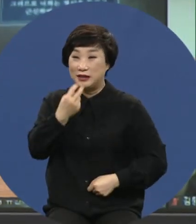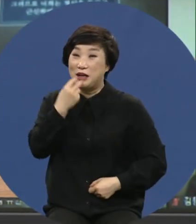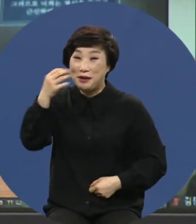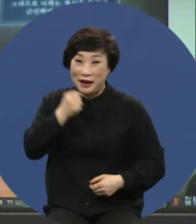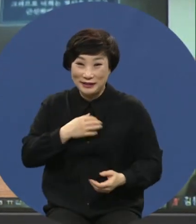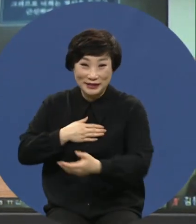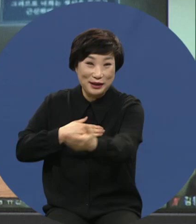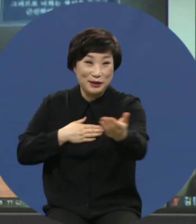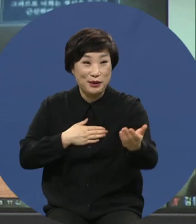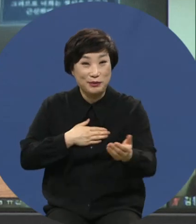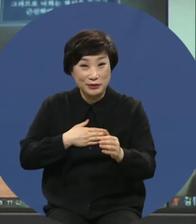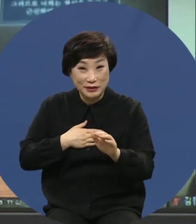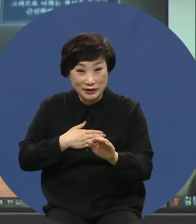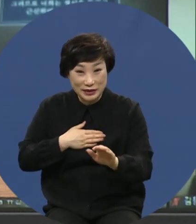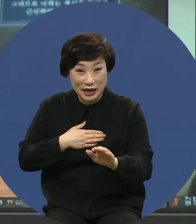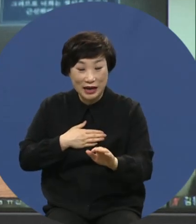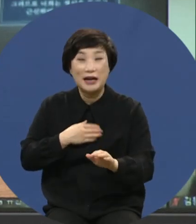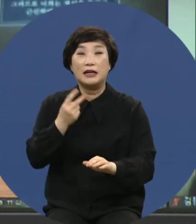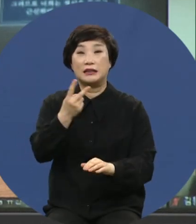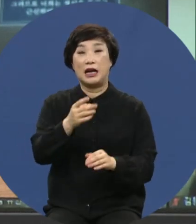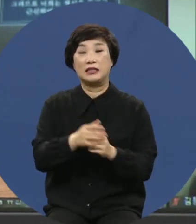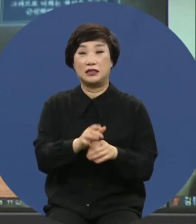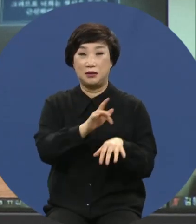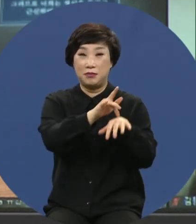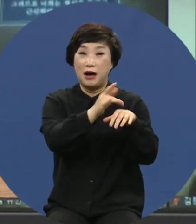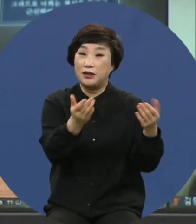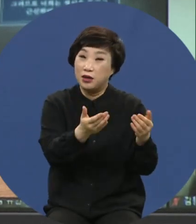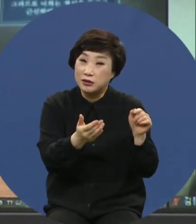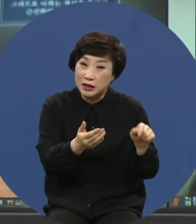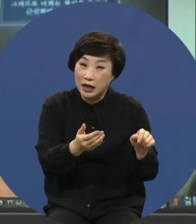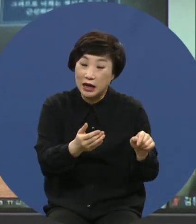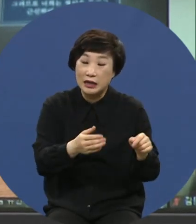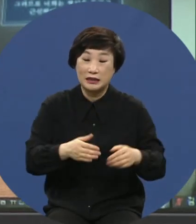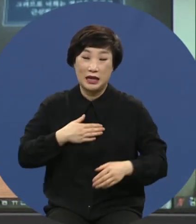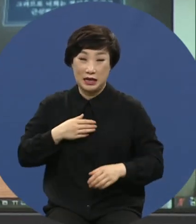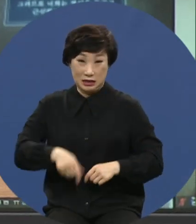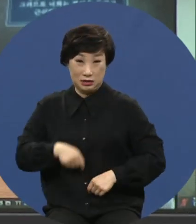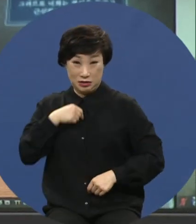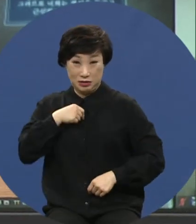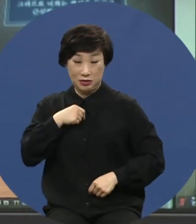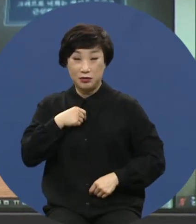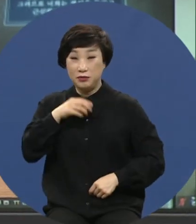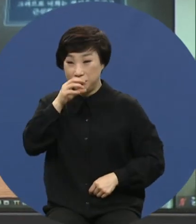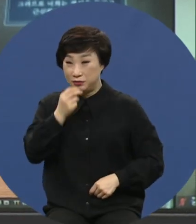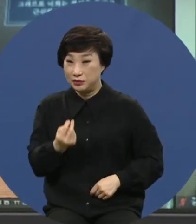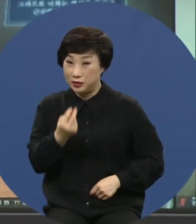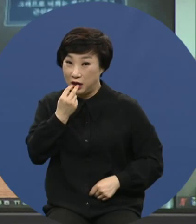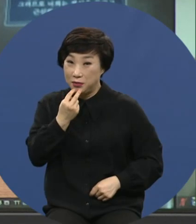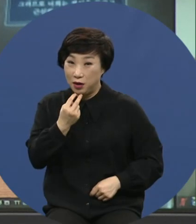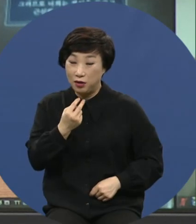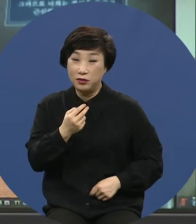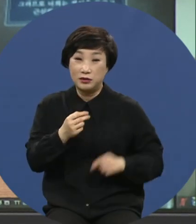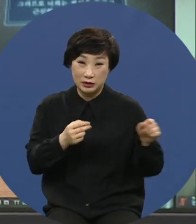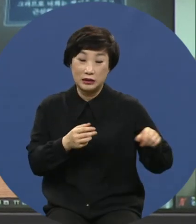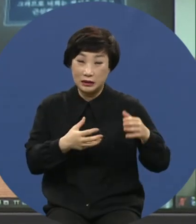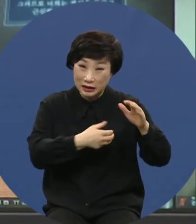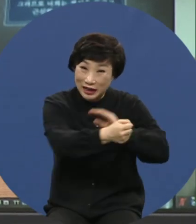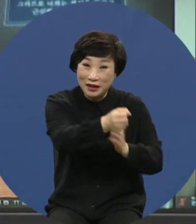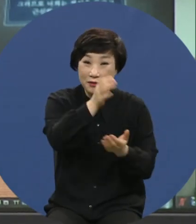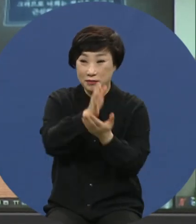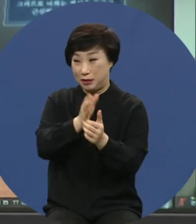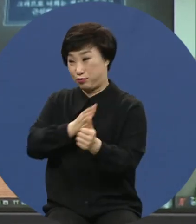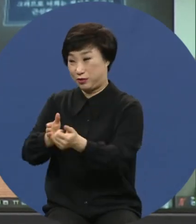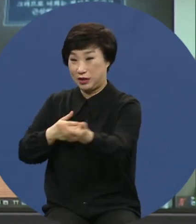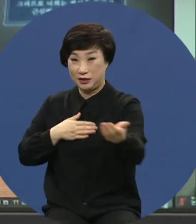가진 여러분이요, 다시는 마귀에게 의롭과 의로우심과 생명이 도살당하지 말자 이